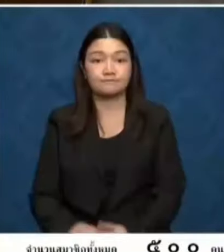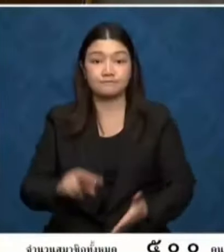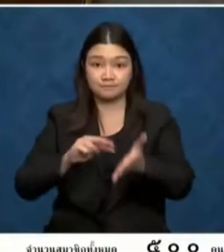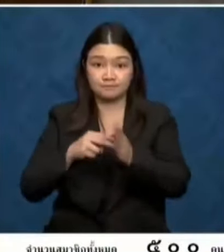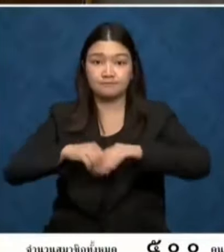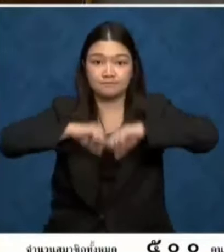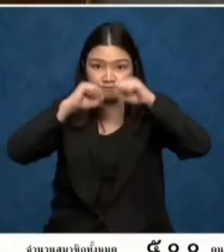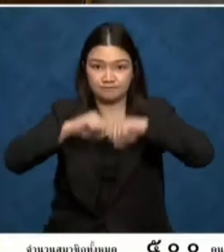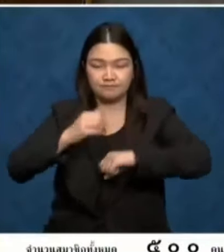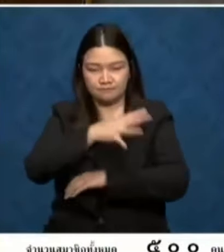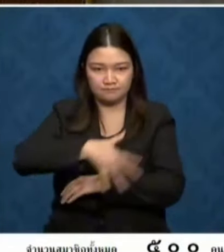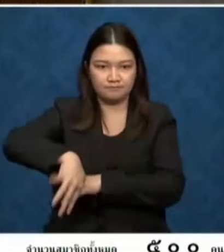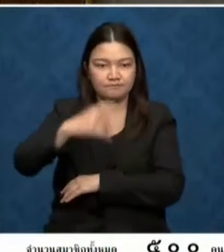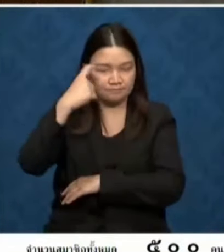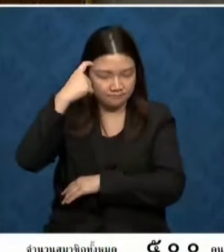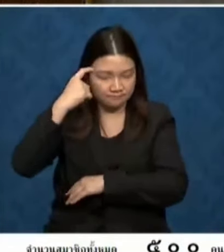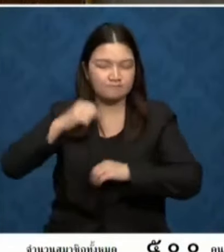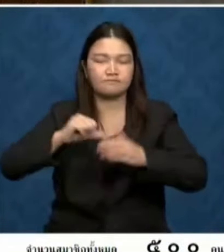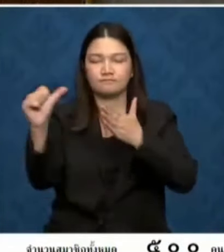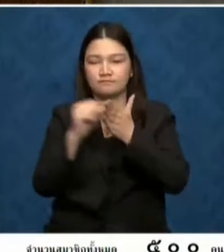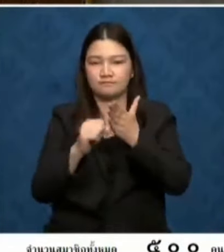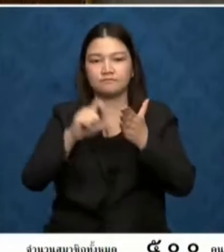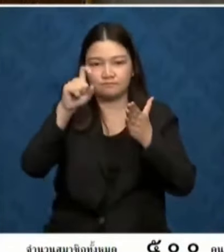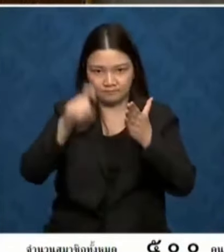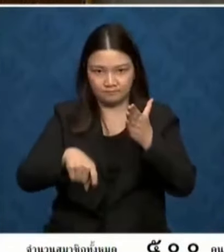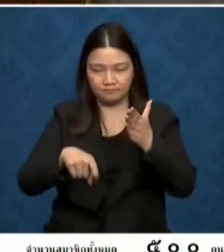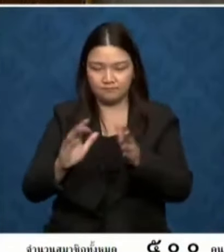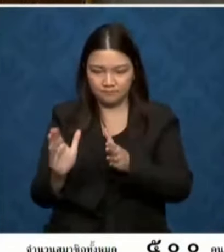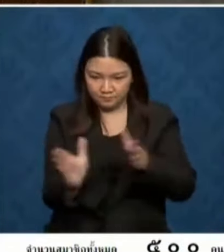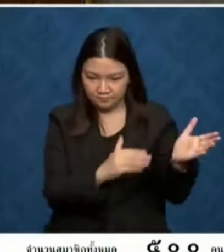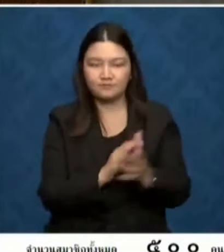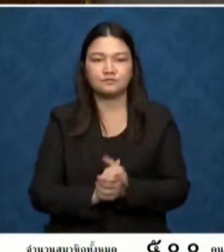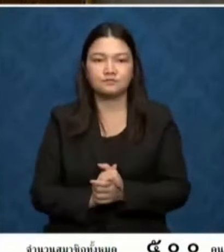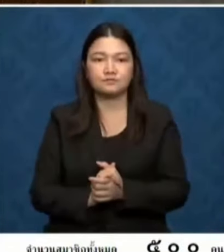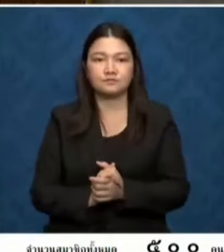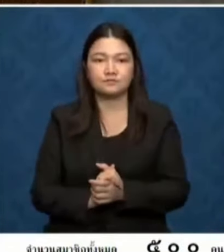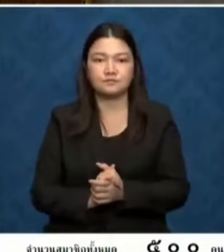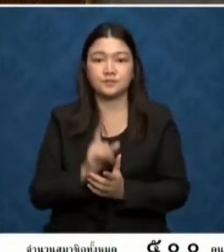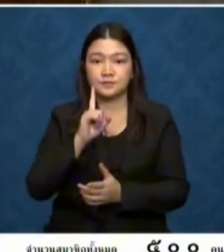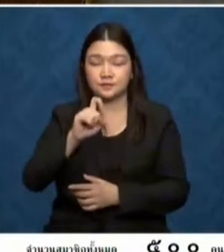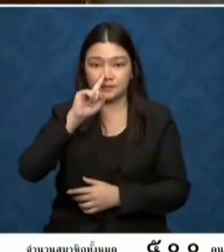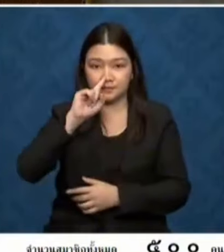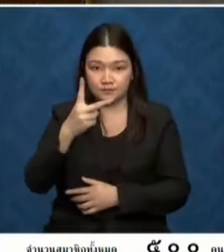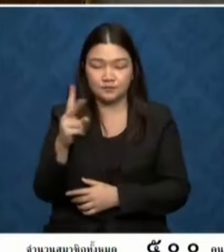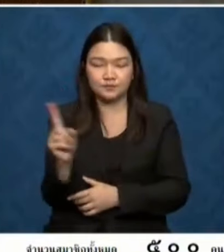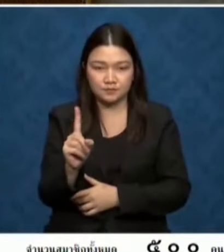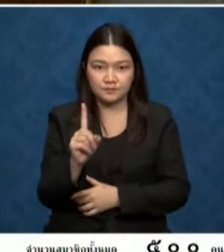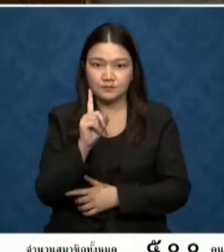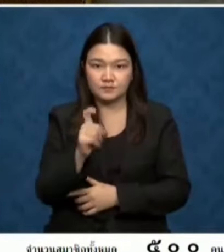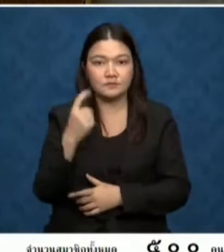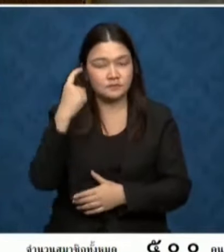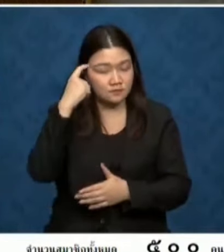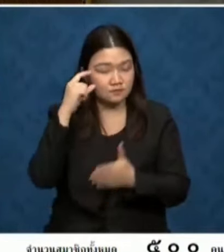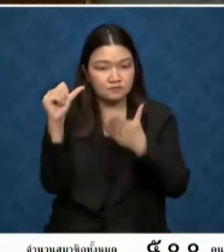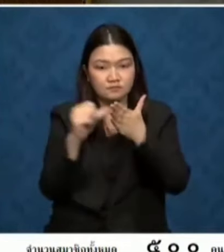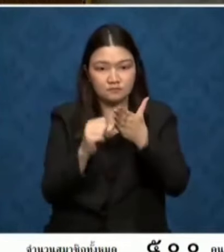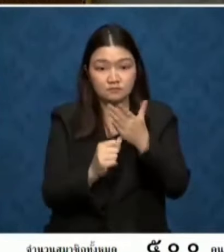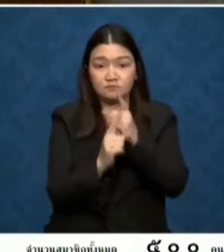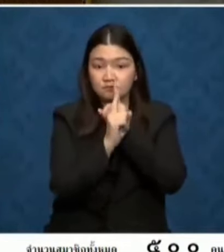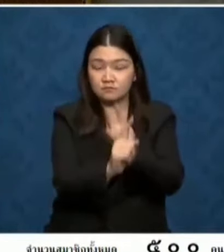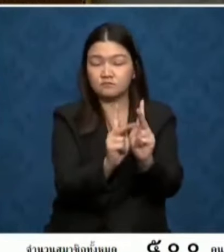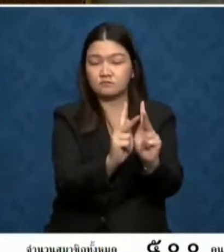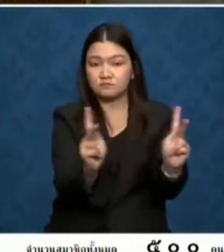เห็นควรให้มีการแก้ไขครับต่อไปจะขอถามมติจากที่ประชุมครับว่าจะเห็นด้วยกับการแก้ไขของร่างคณะ